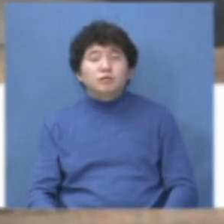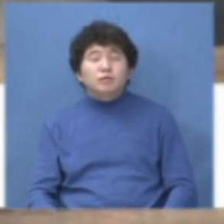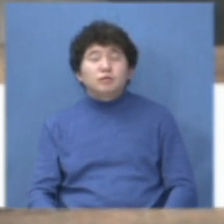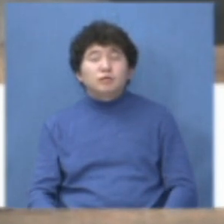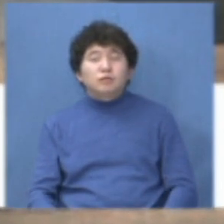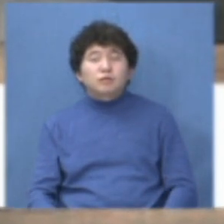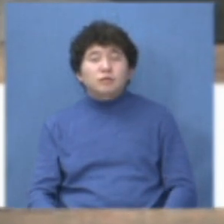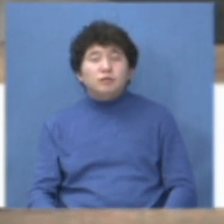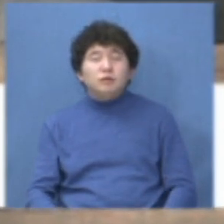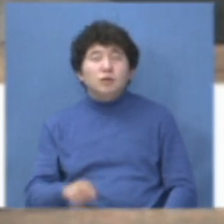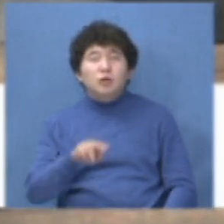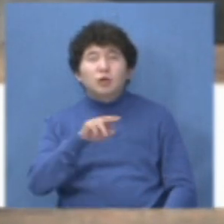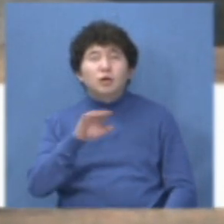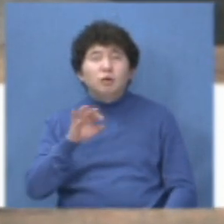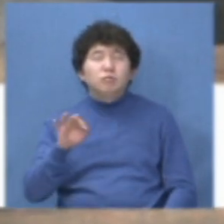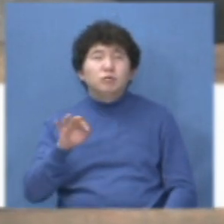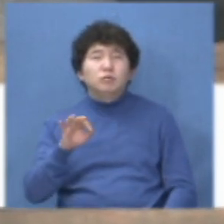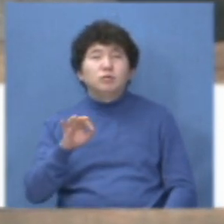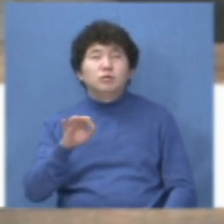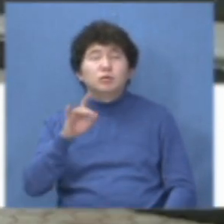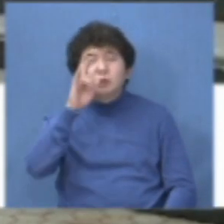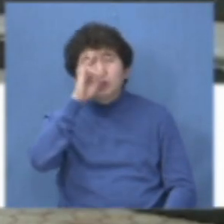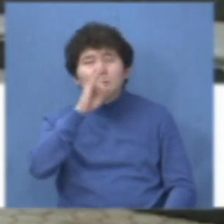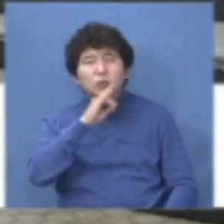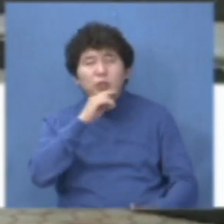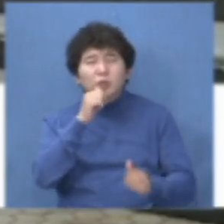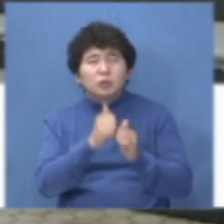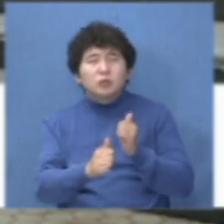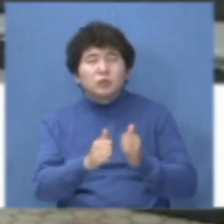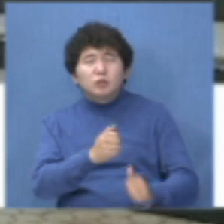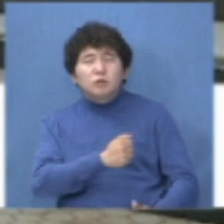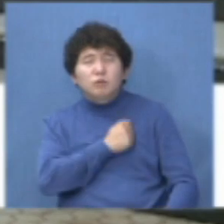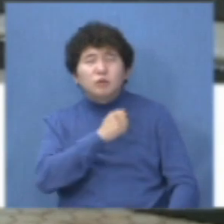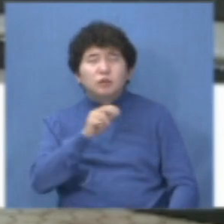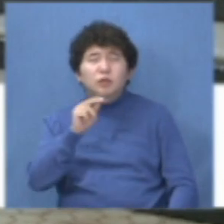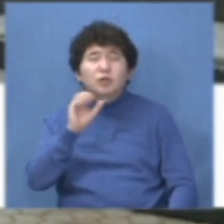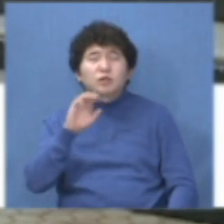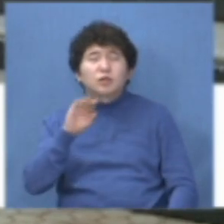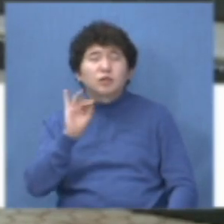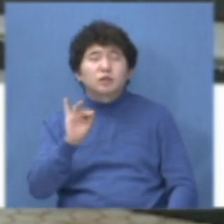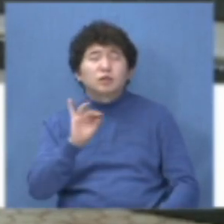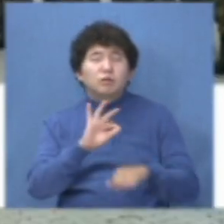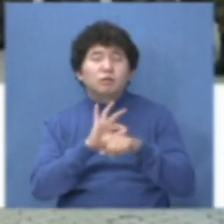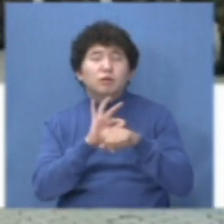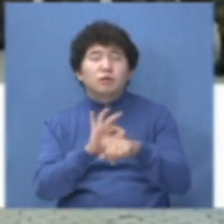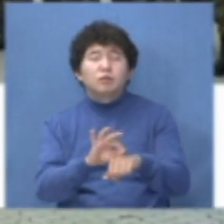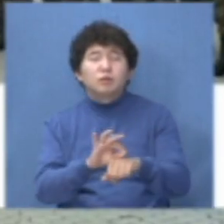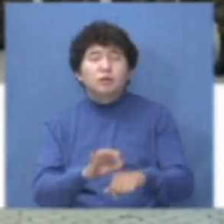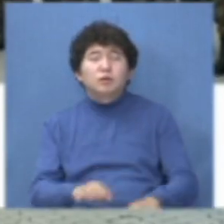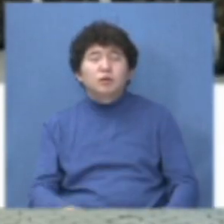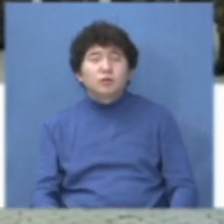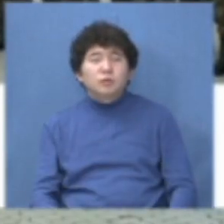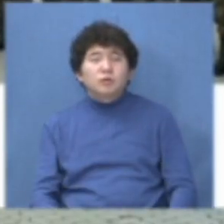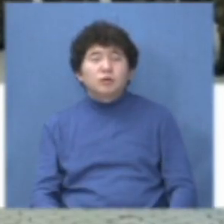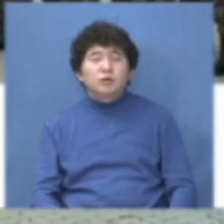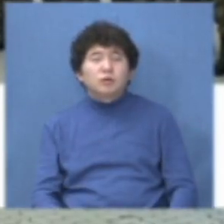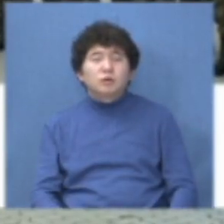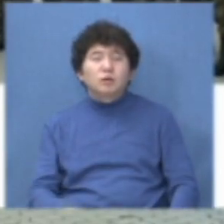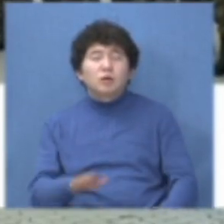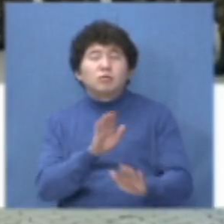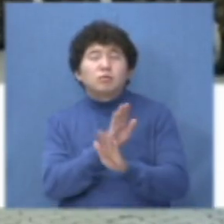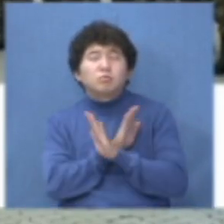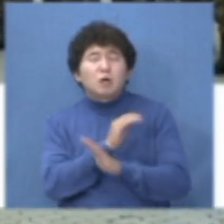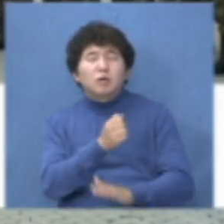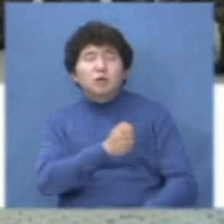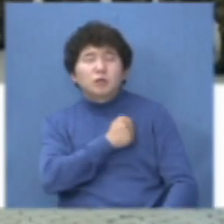жер-жерде республика бойынша әр әскери бөлімде өткізілуде. Қайрат Үмбетовтің айтуынша, ерлікпен қаза тапқан жауынгерлерді еске алу барлық